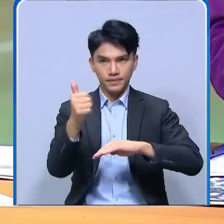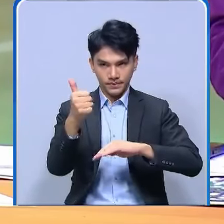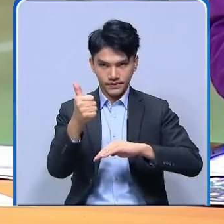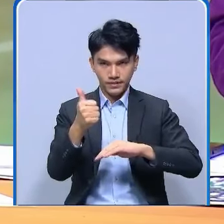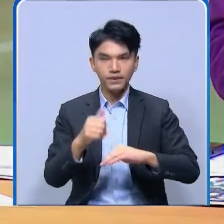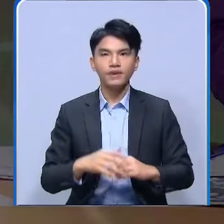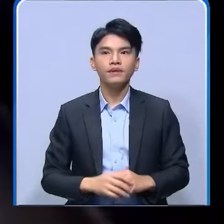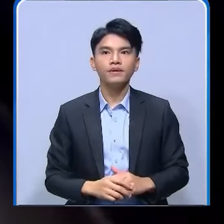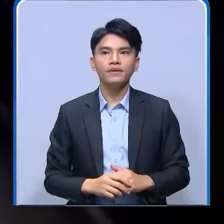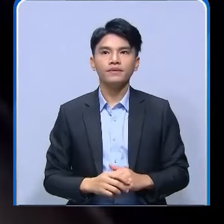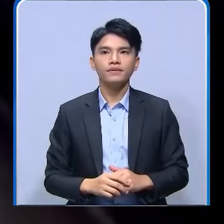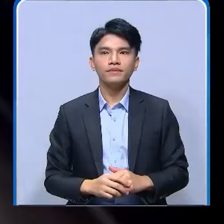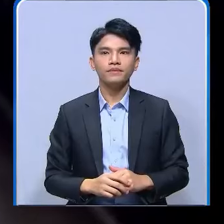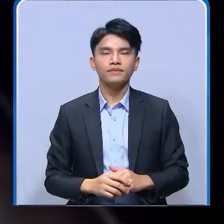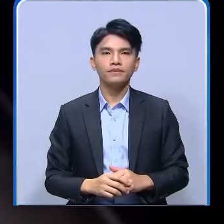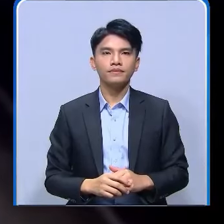ชัดเจนเลยล่ะค่ะ